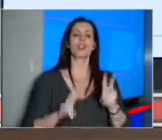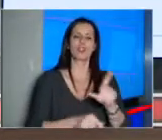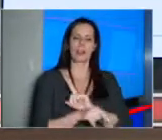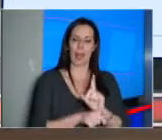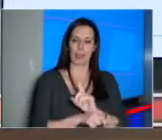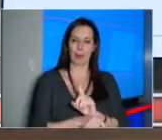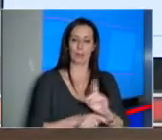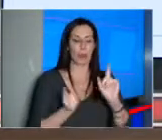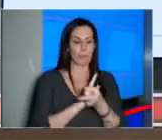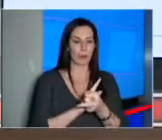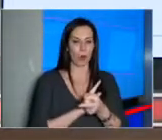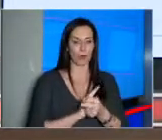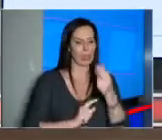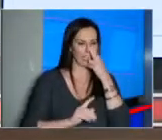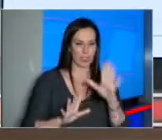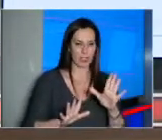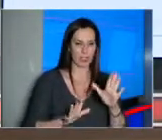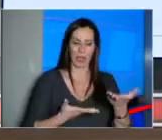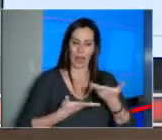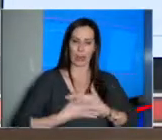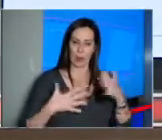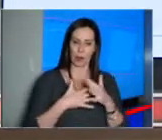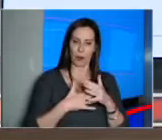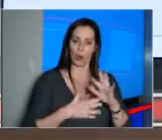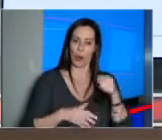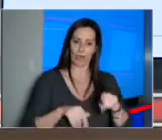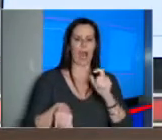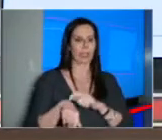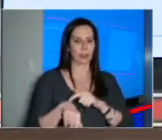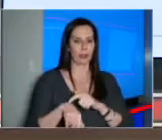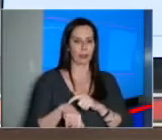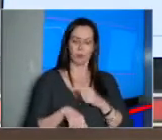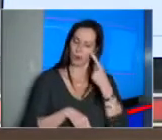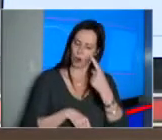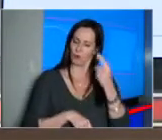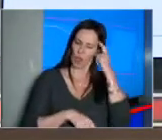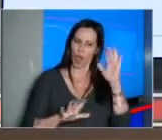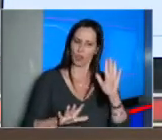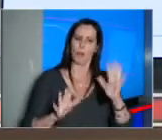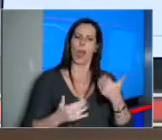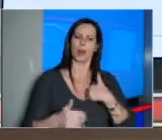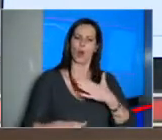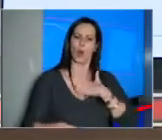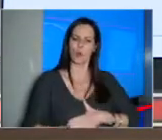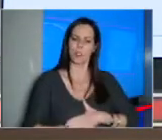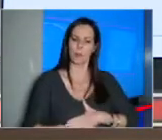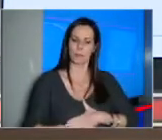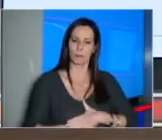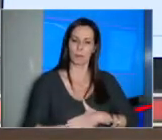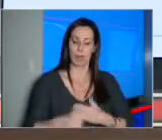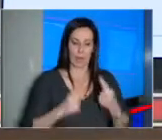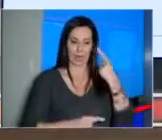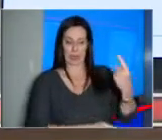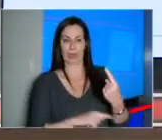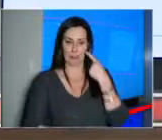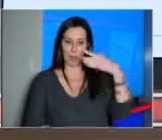בינתיים. ובמקום לצאת ולנסות ולקבל את הביקורת, אולי הגיע הזמן להישיר מבט ולחשוב מה אנחנו רוצים. להתבלט